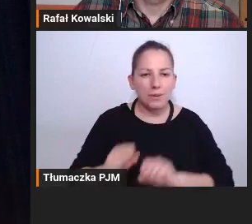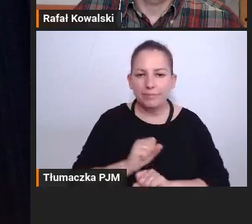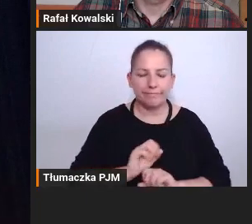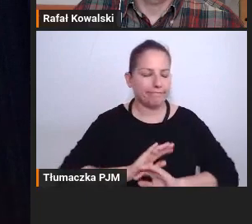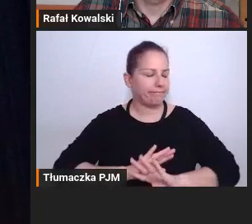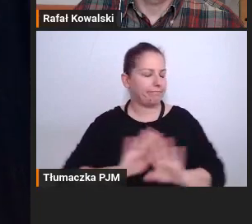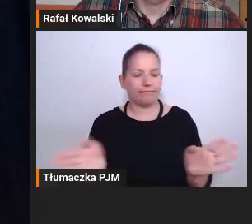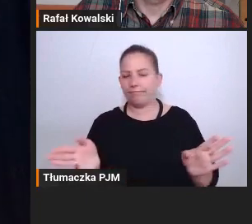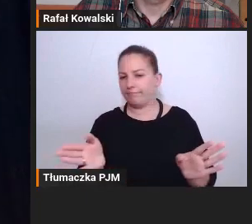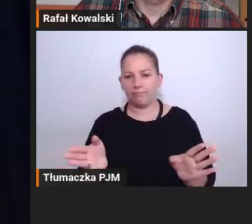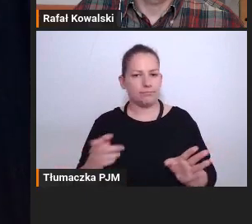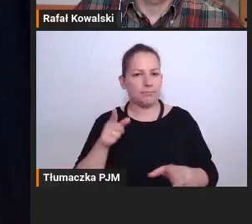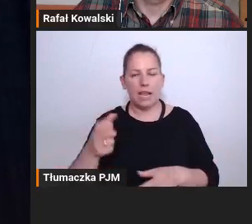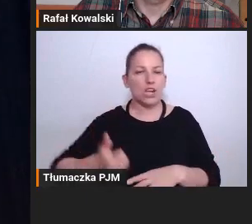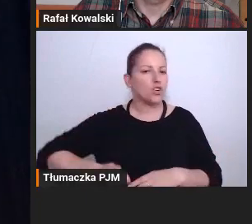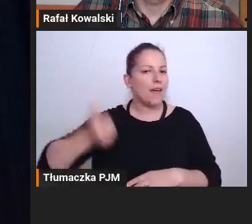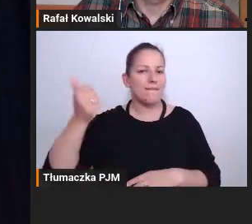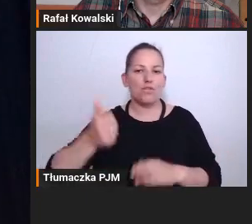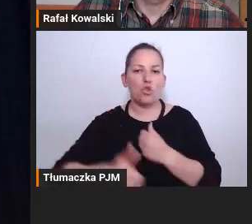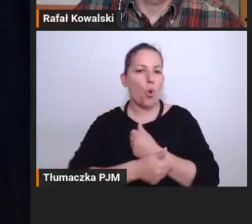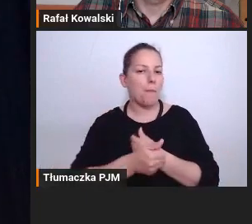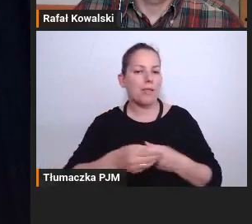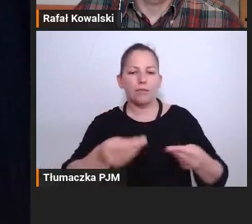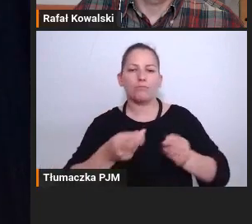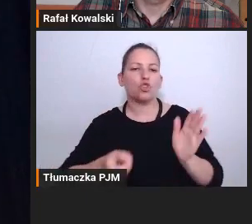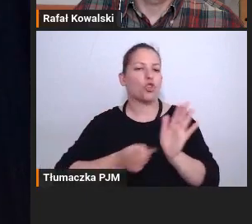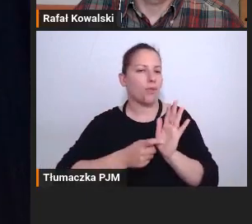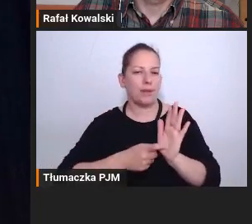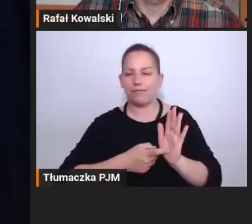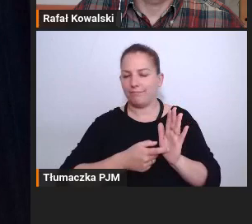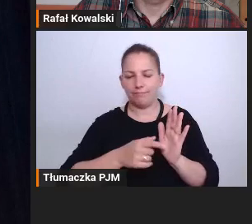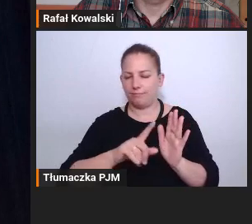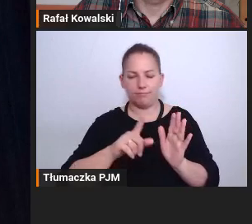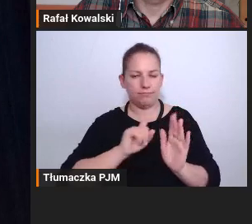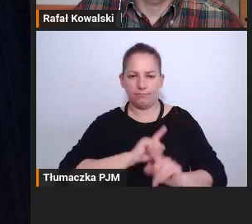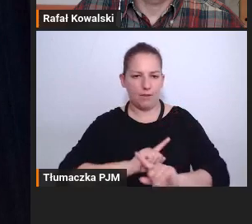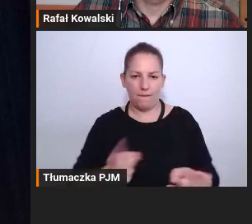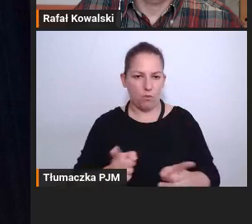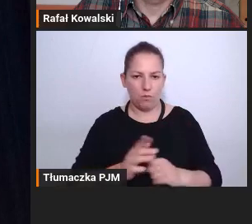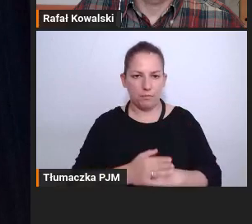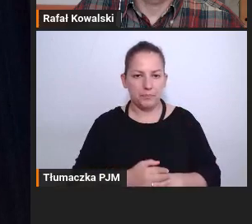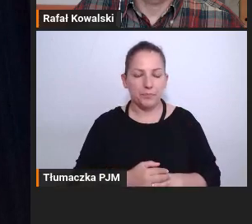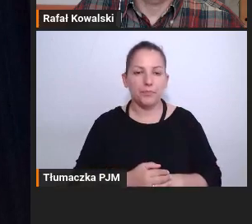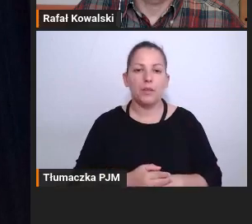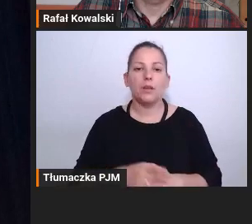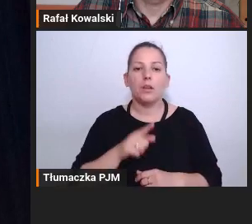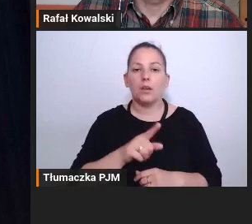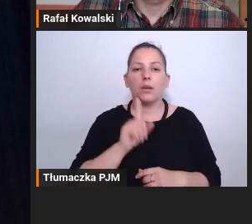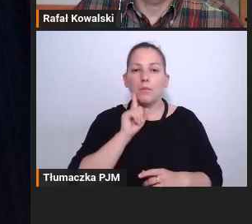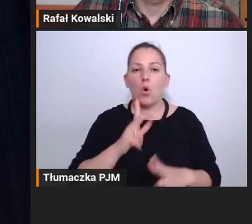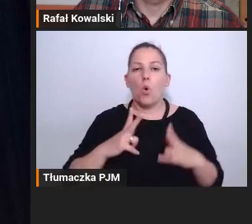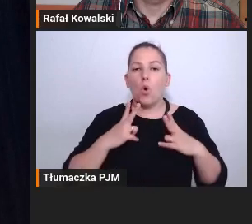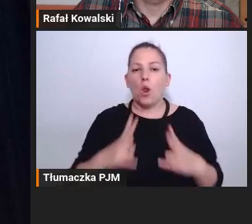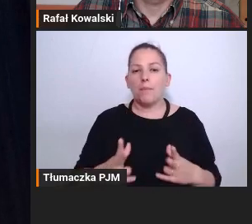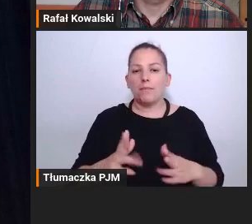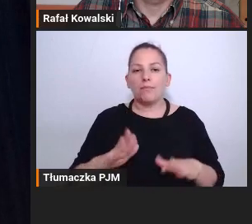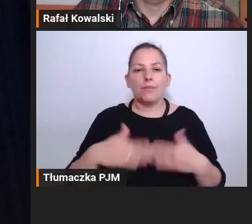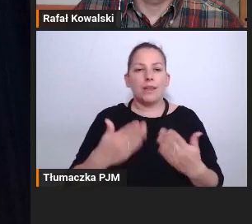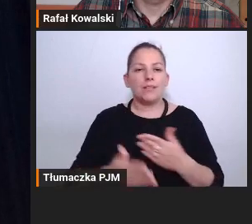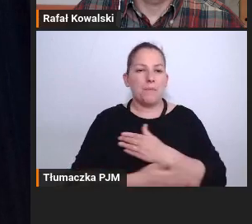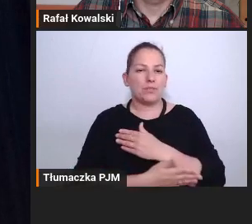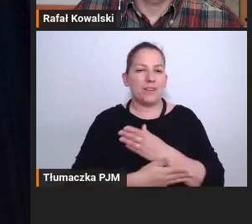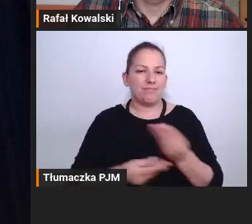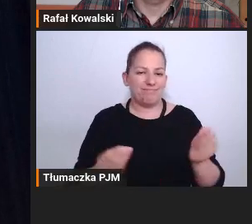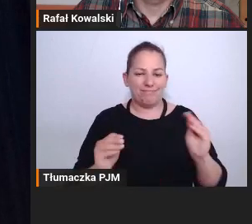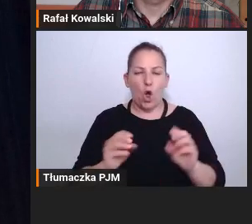Jakby tutaj pracodawca takich dokumentów żądać od pracownika nie może. Tak naprawdę ten urlop jest udzielany na podstawie de